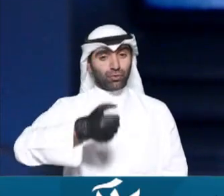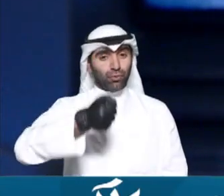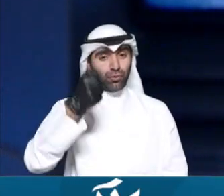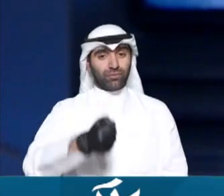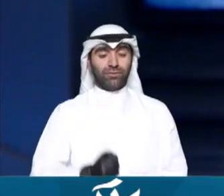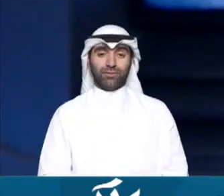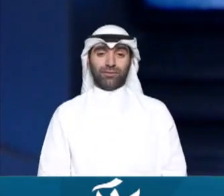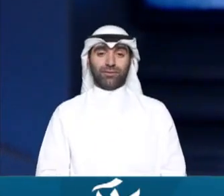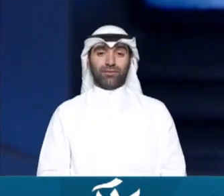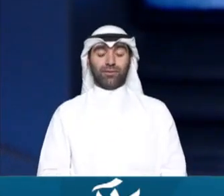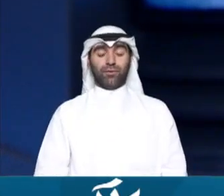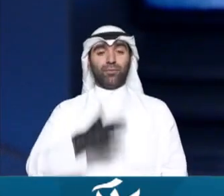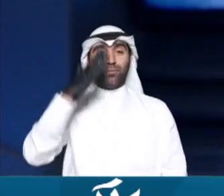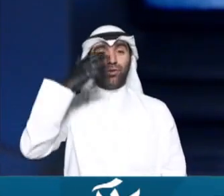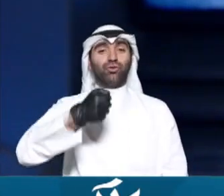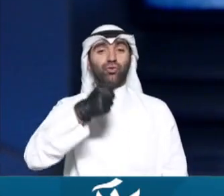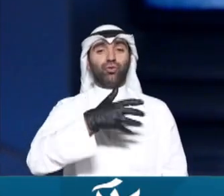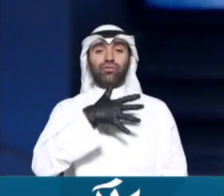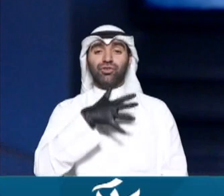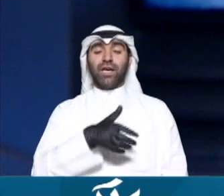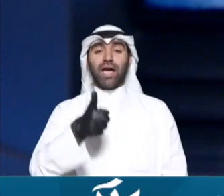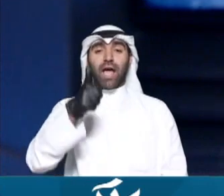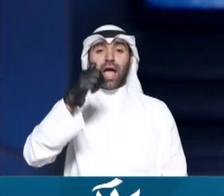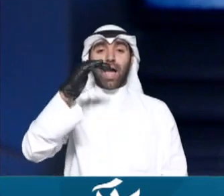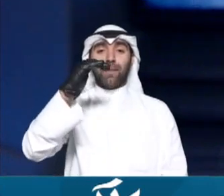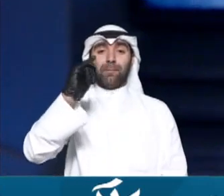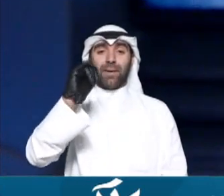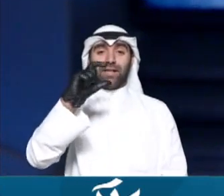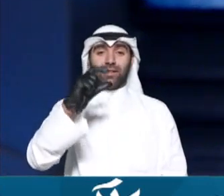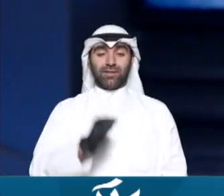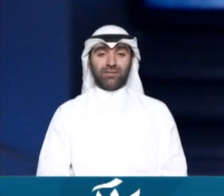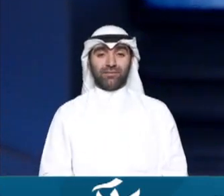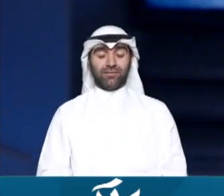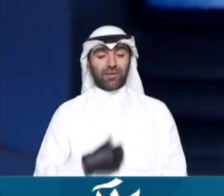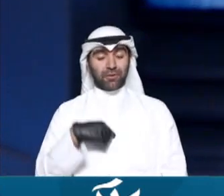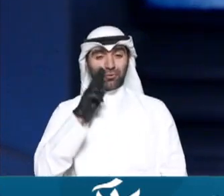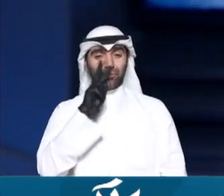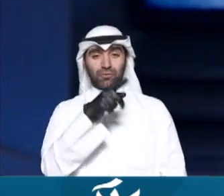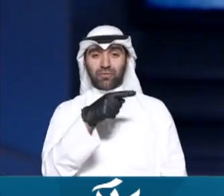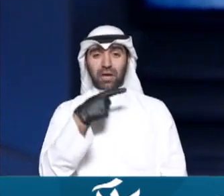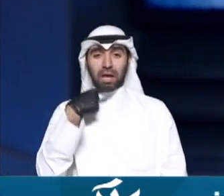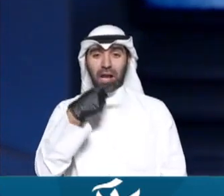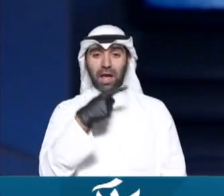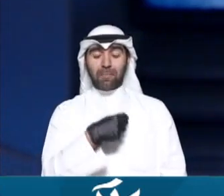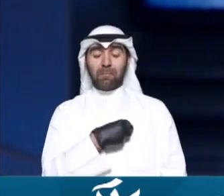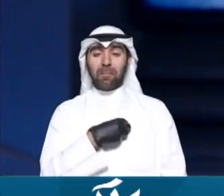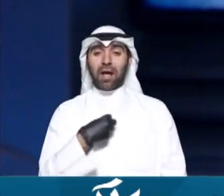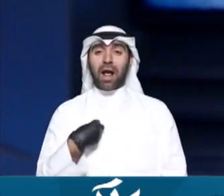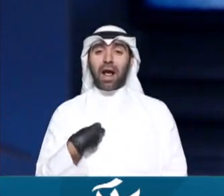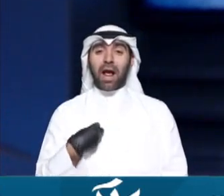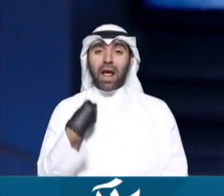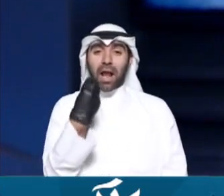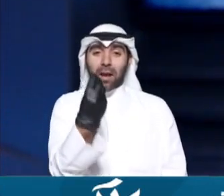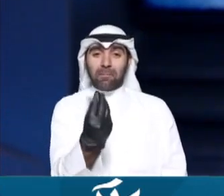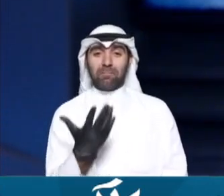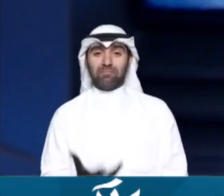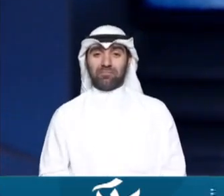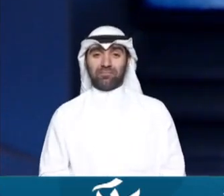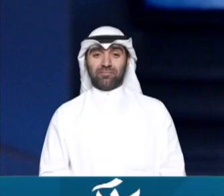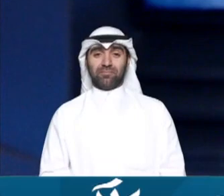أحمد القطان على هذه الكلمات اللي تخرج من القلب إلى القلب، ويعني وجودك يعني إضافة